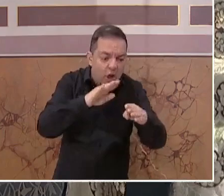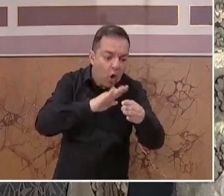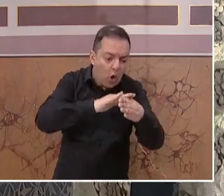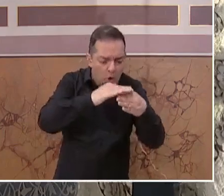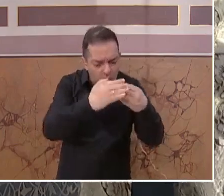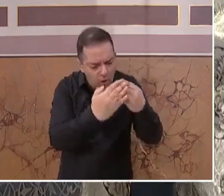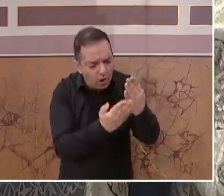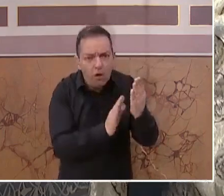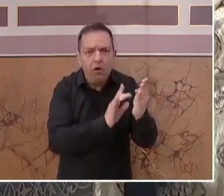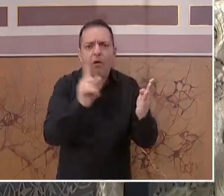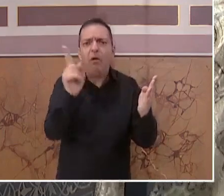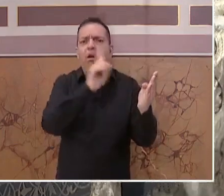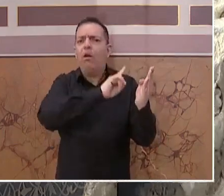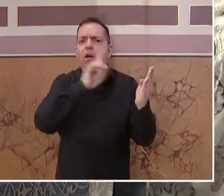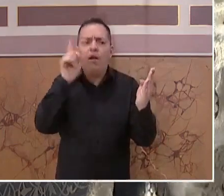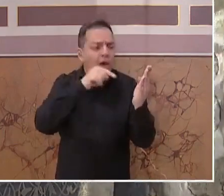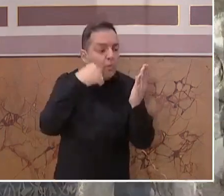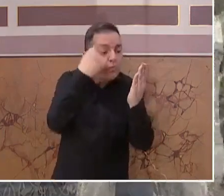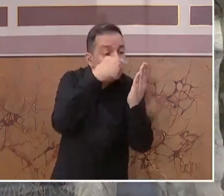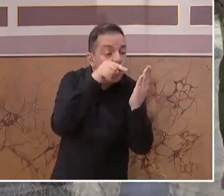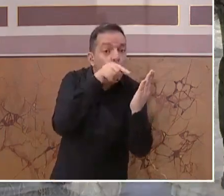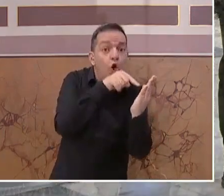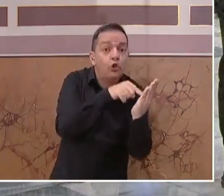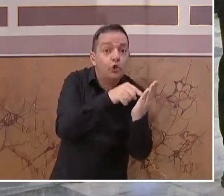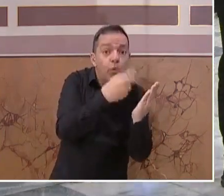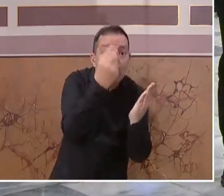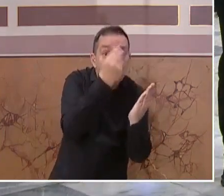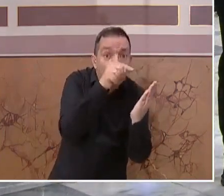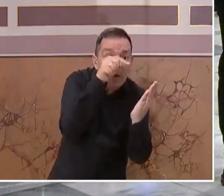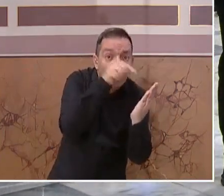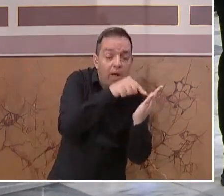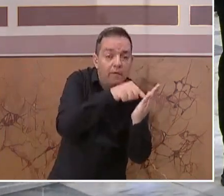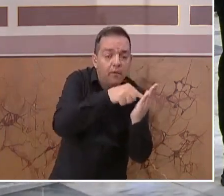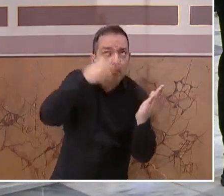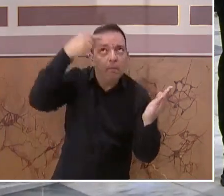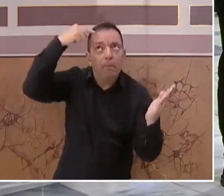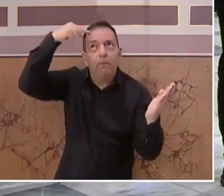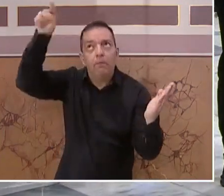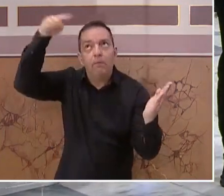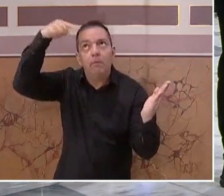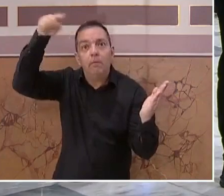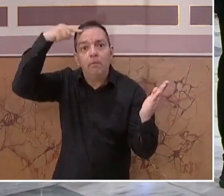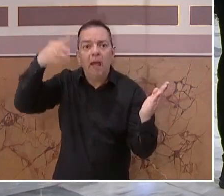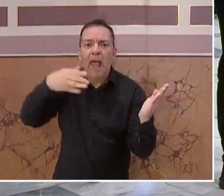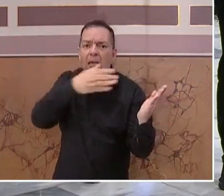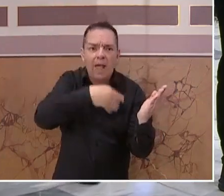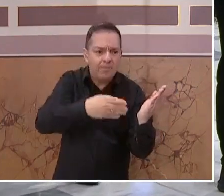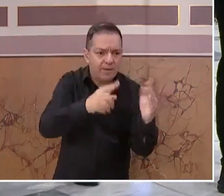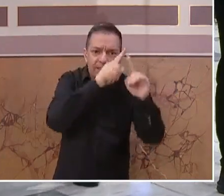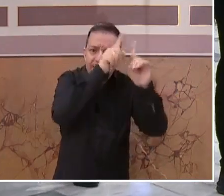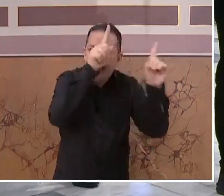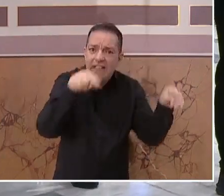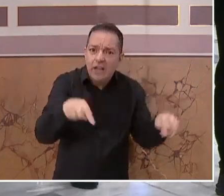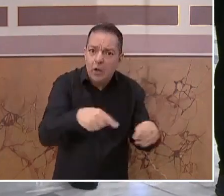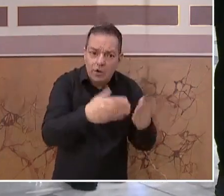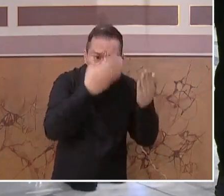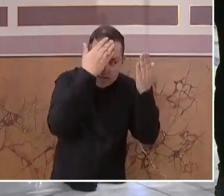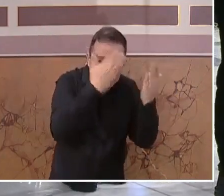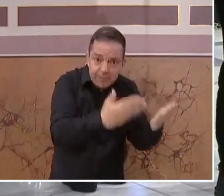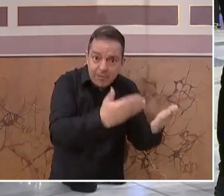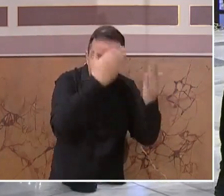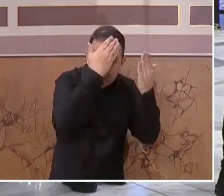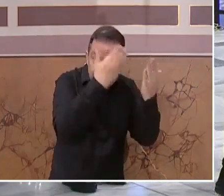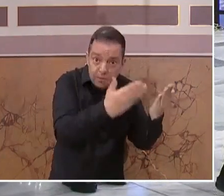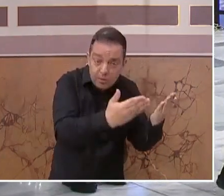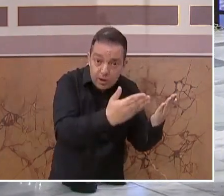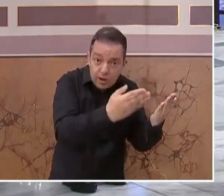τιμή, η σχετική προσκύνηση που απονέμουμε στις Άγιες εικόνες διαβαίνει